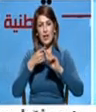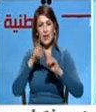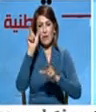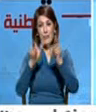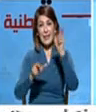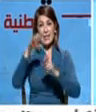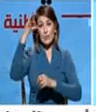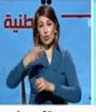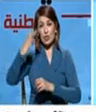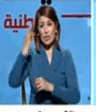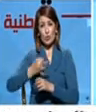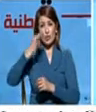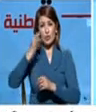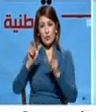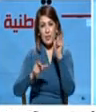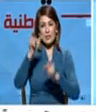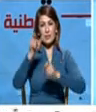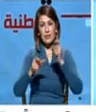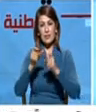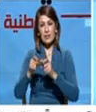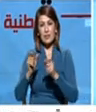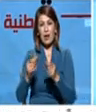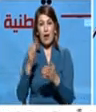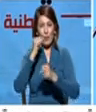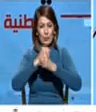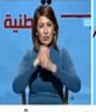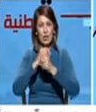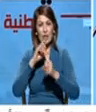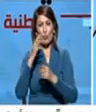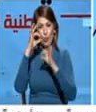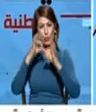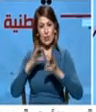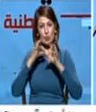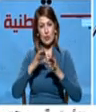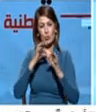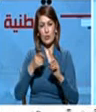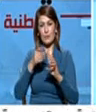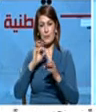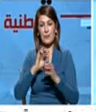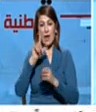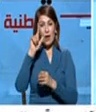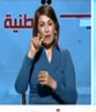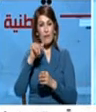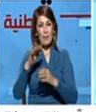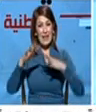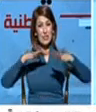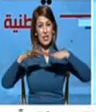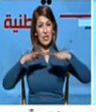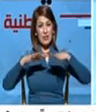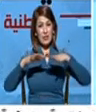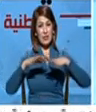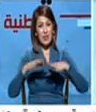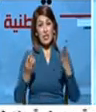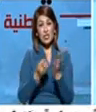القادم يخدموا احنا قادمين ان شاء الله على شهر رمضان وقد من بعد على التوقيت السياسي اه يلا دراما اجراءات استثنائيه